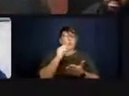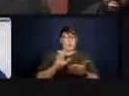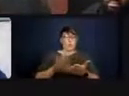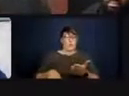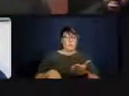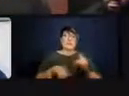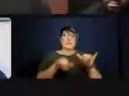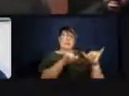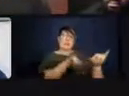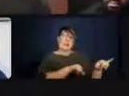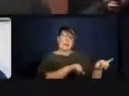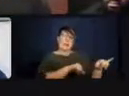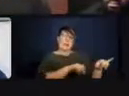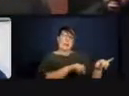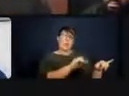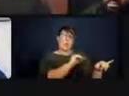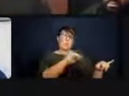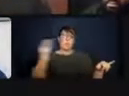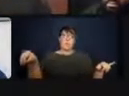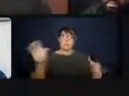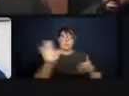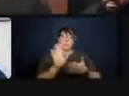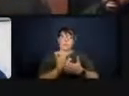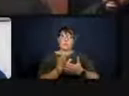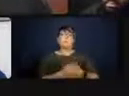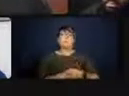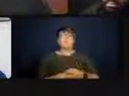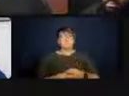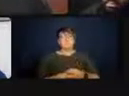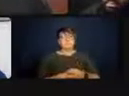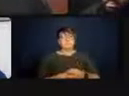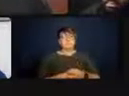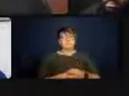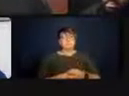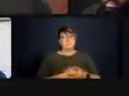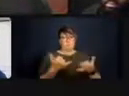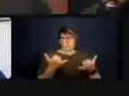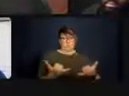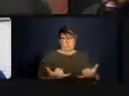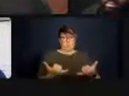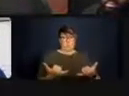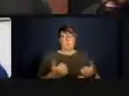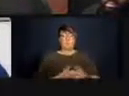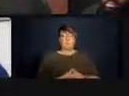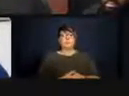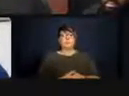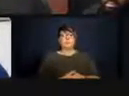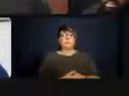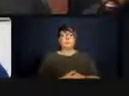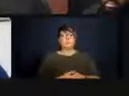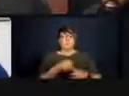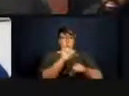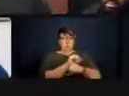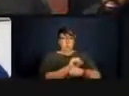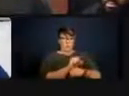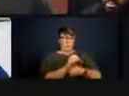lakini iwapo kuna wazazi ambao wangependa kuwaondoa watoto